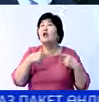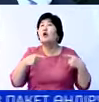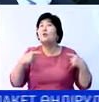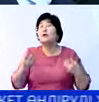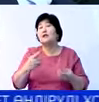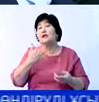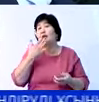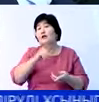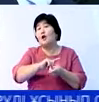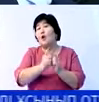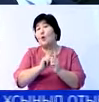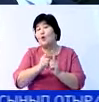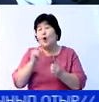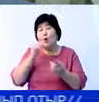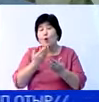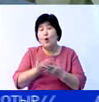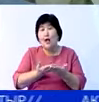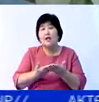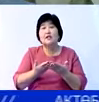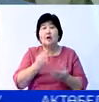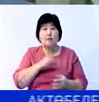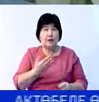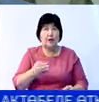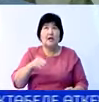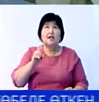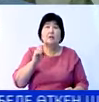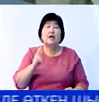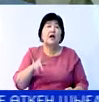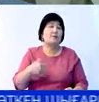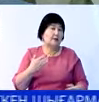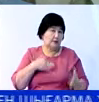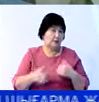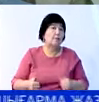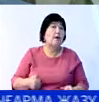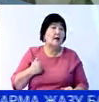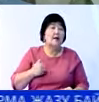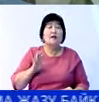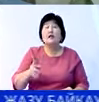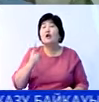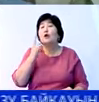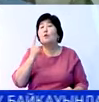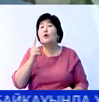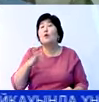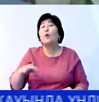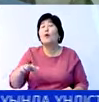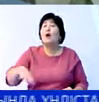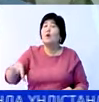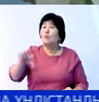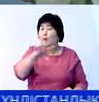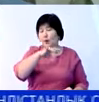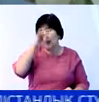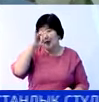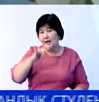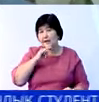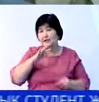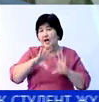тілдеріне аударылып, оқу құралы ретінде пайдаланылуда. Темірханмен мақтанамыз, өйткені тек қана бір өңір емес, бүкіл Қазақстан